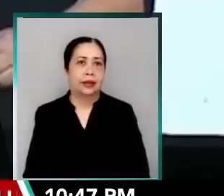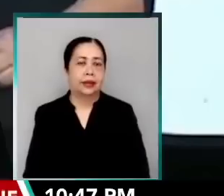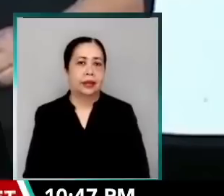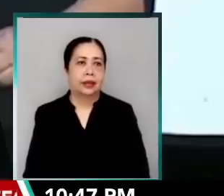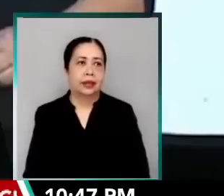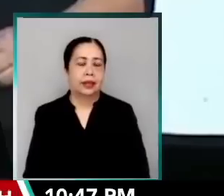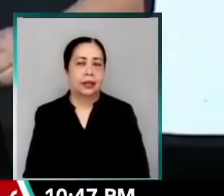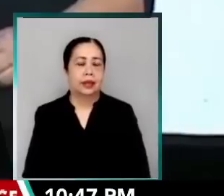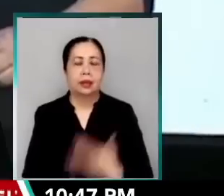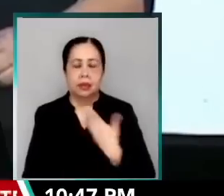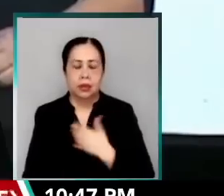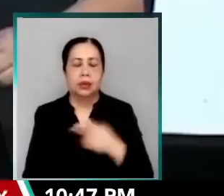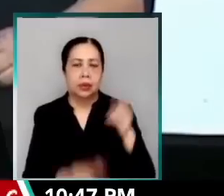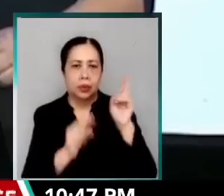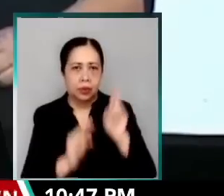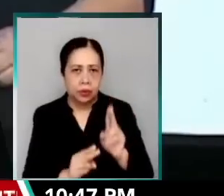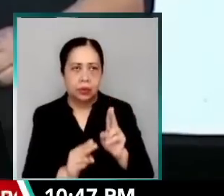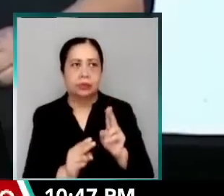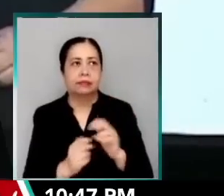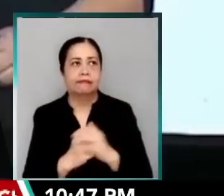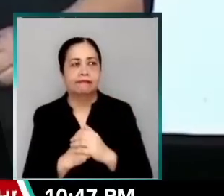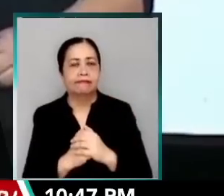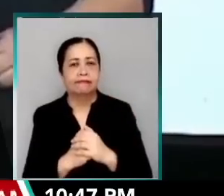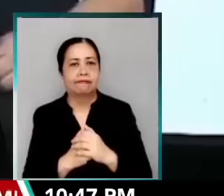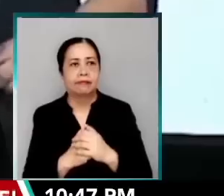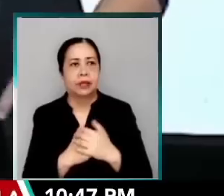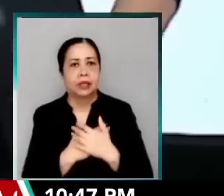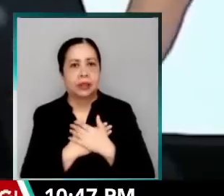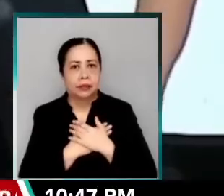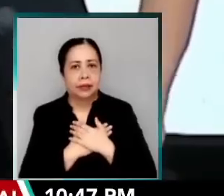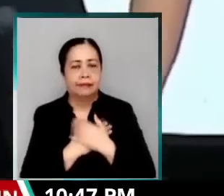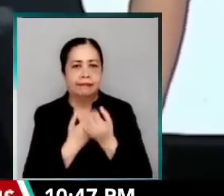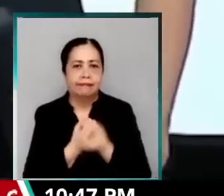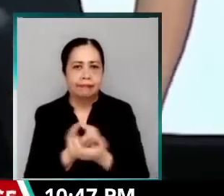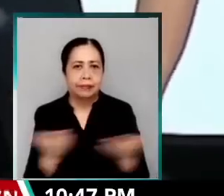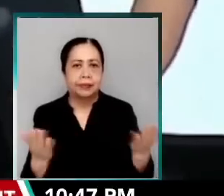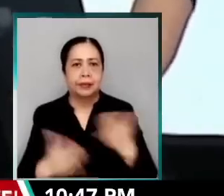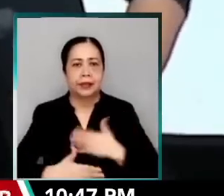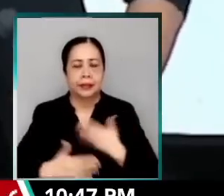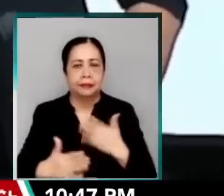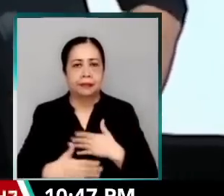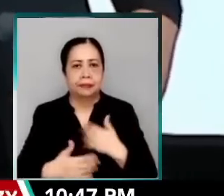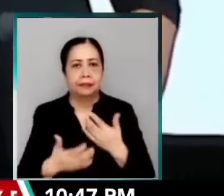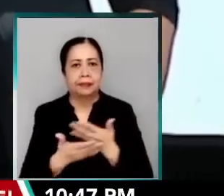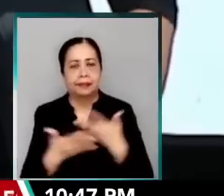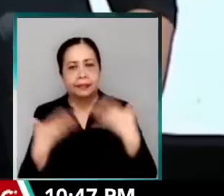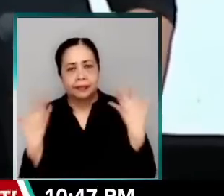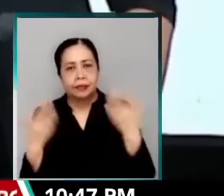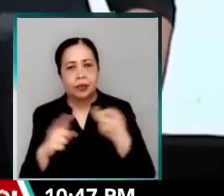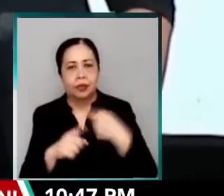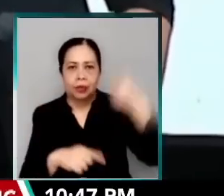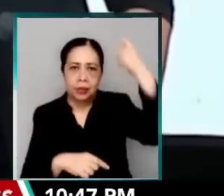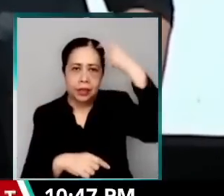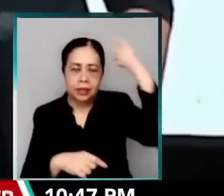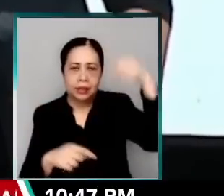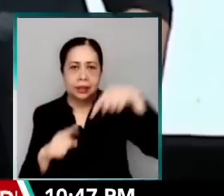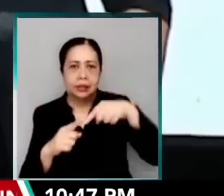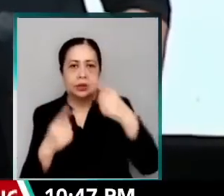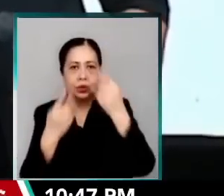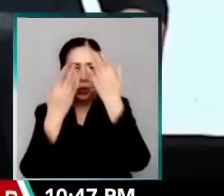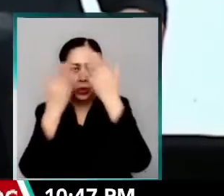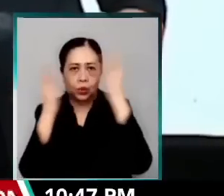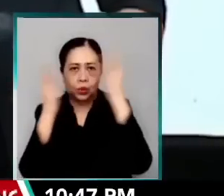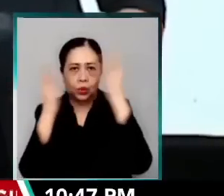Karangalan po namin na kami nakapaghatid ng tuwa't saya mula Batanes hanggang Hulo at